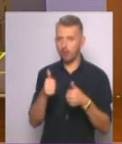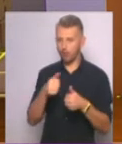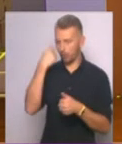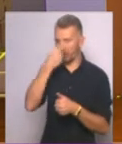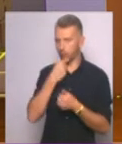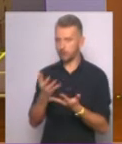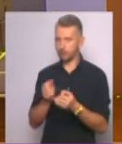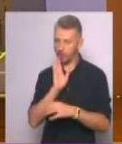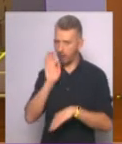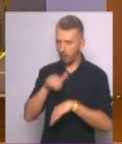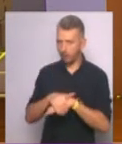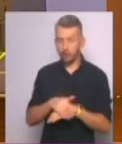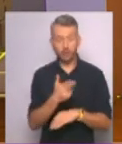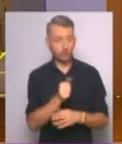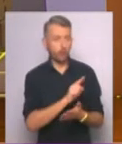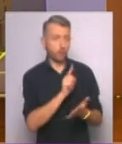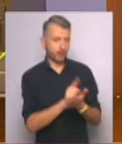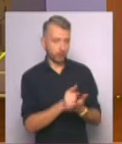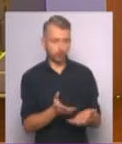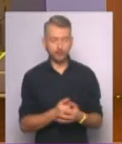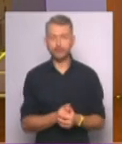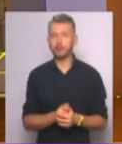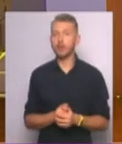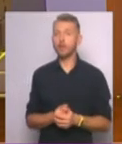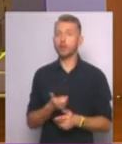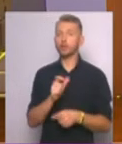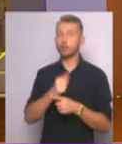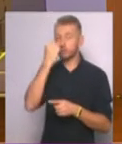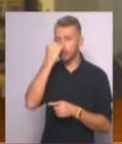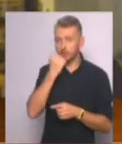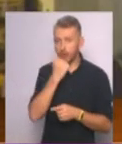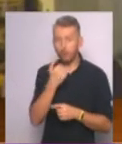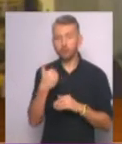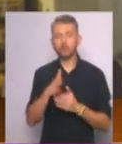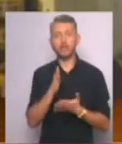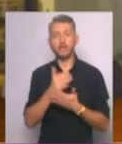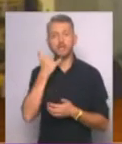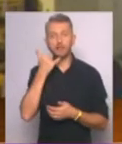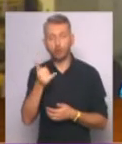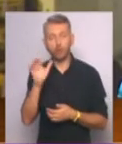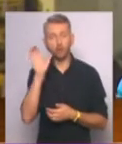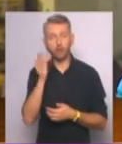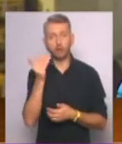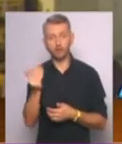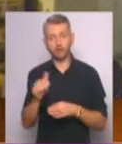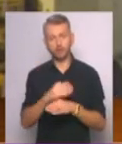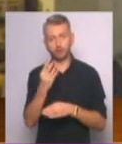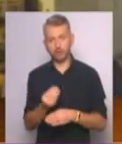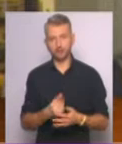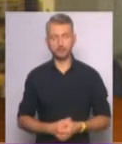Так, можна до вас звернутися з будь-якими питаннями. Дуже дякую. Ну і вже до нас є телефонний дзвінок. Слухаємо вас. Добрий